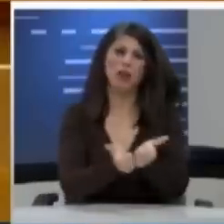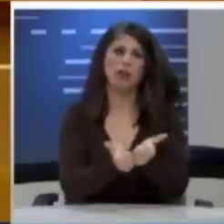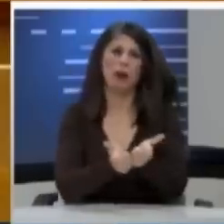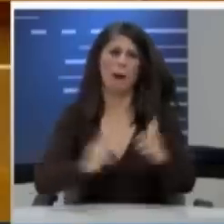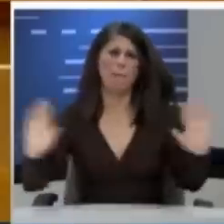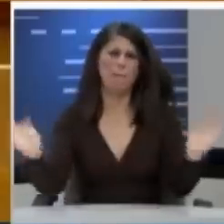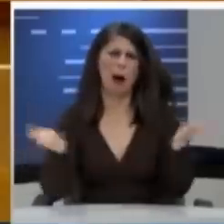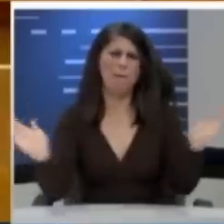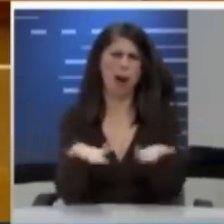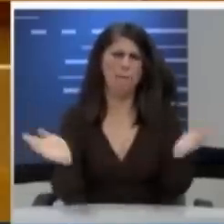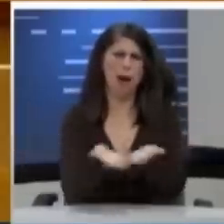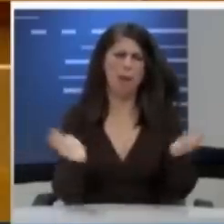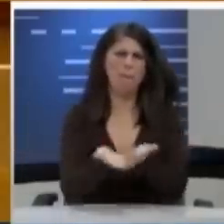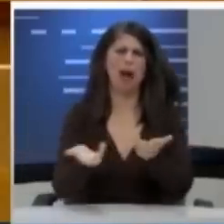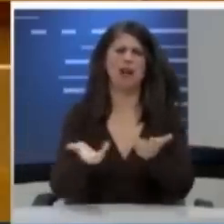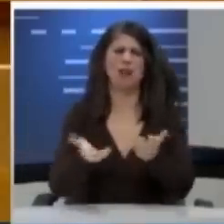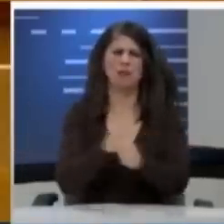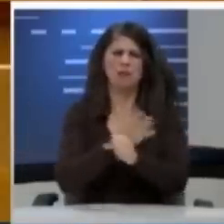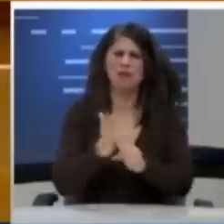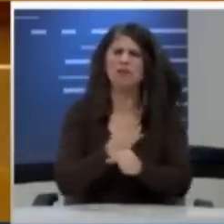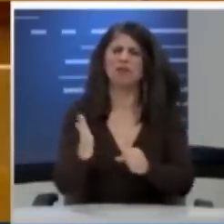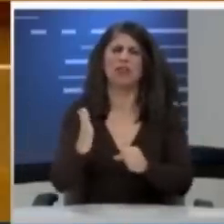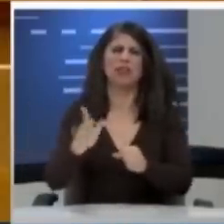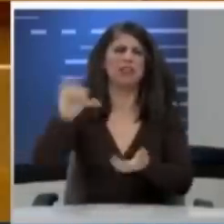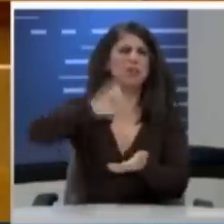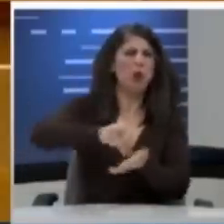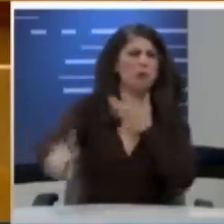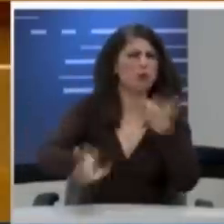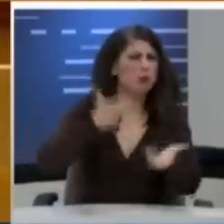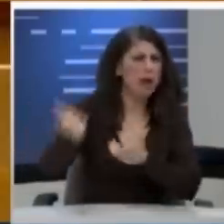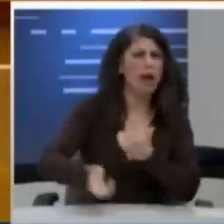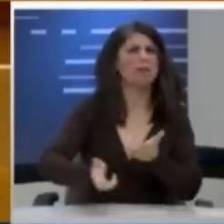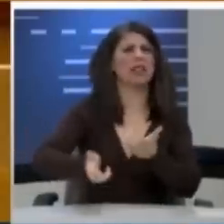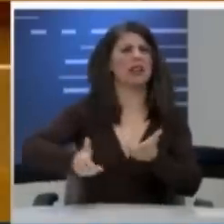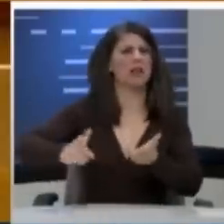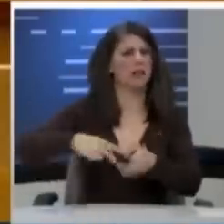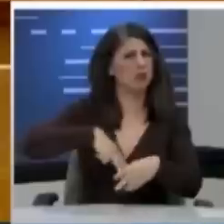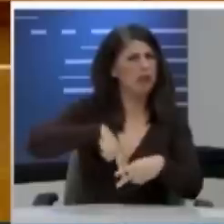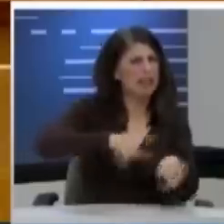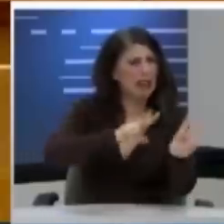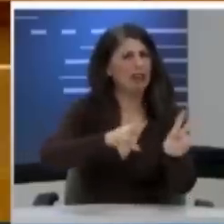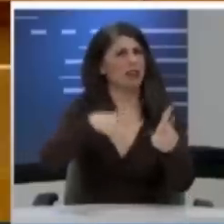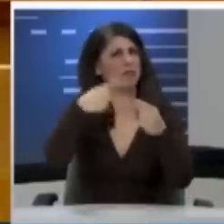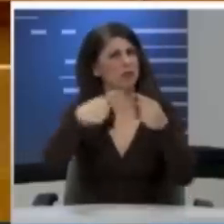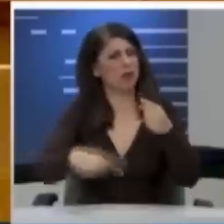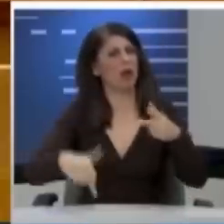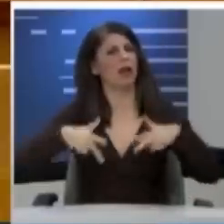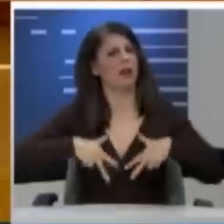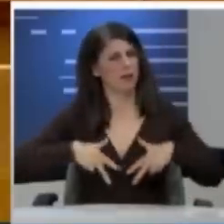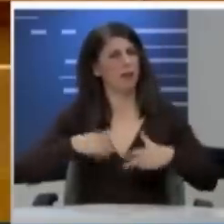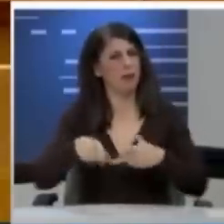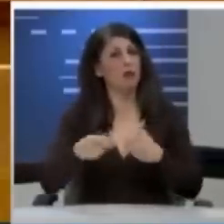ξεκληρίστηκαν στα ολοκαυτώματα, στις μαρτυρικές πόλεις και τα χωριά μας. Και η κυβέρνηση συμπράττει